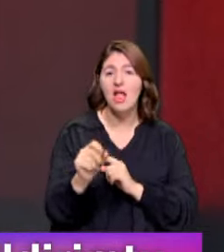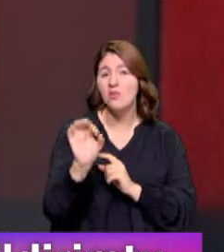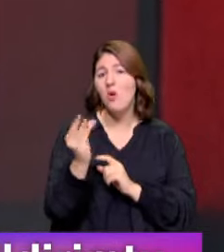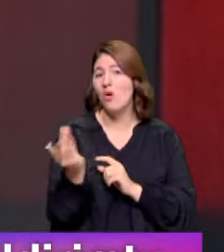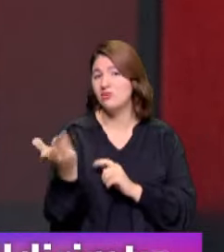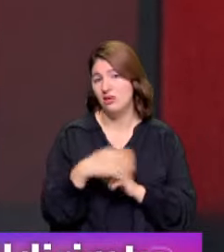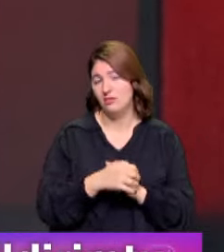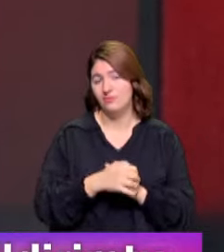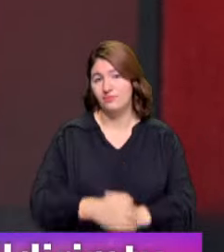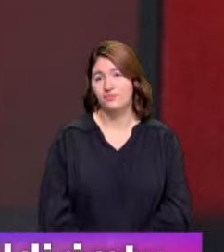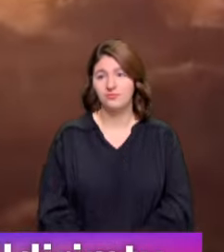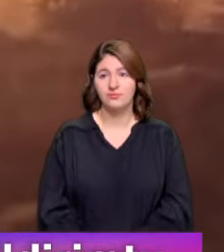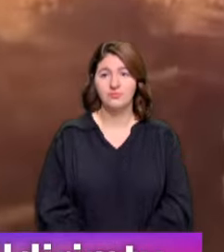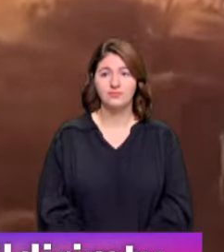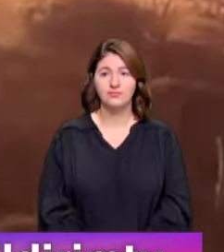alınabilseydi.